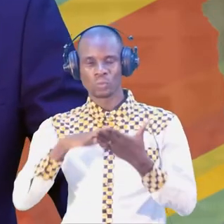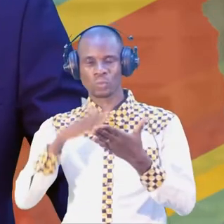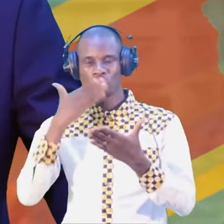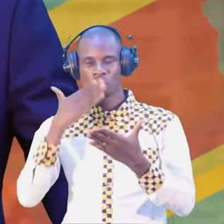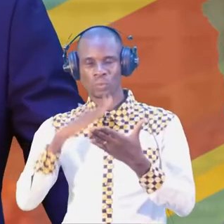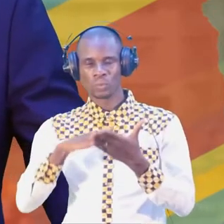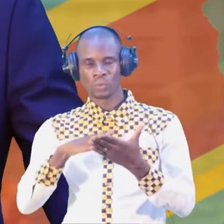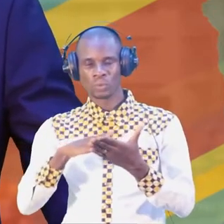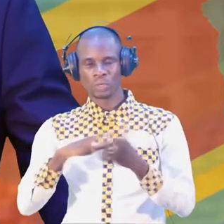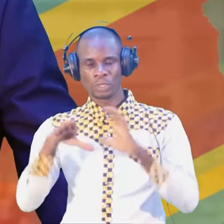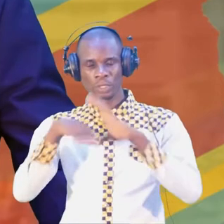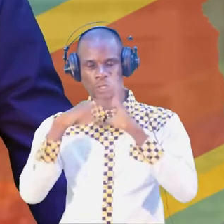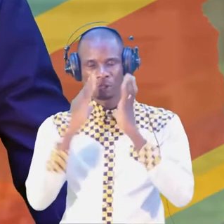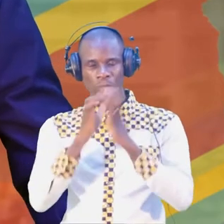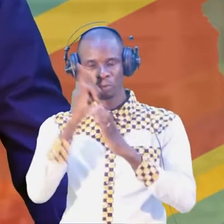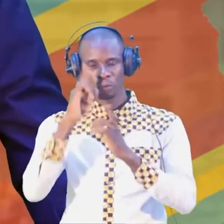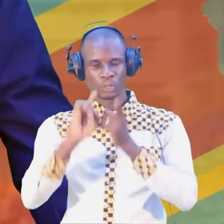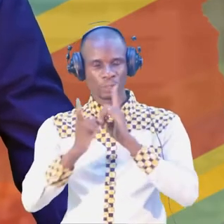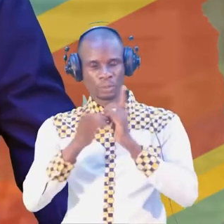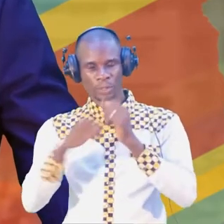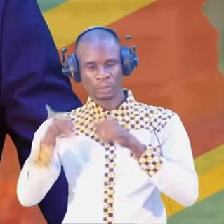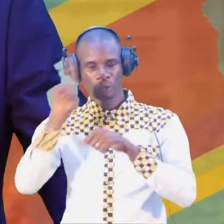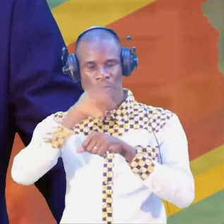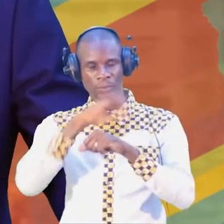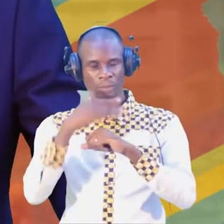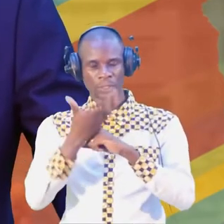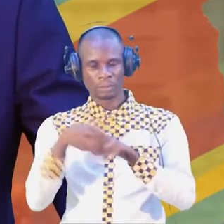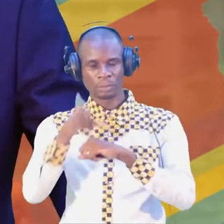pour te dire merci de ce que tu es en train de nous parler jour après jour.